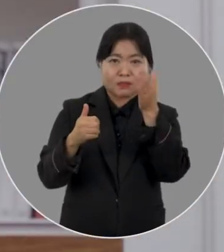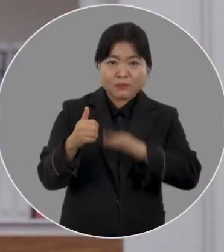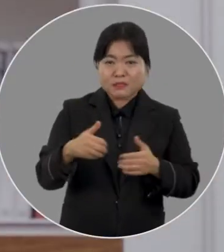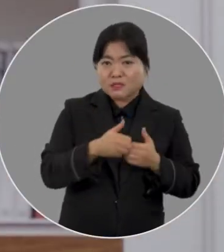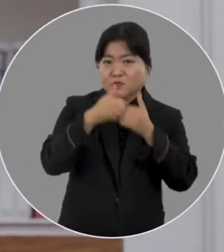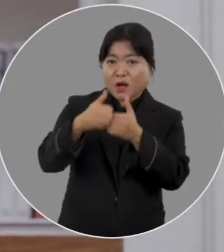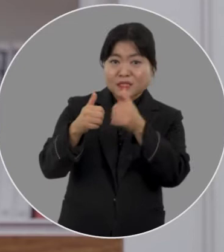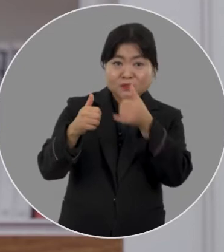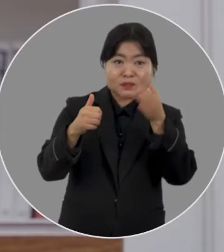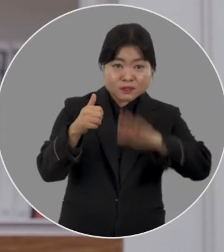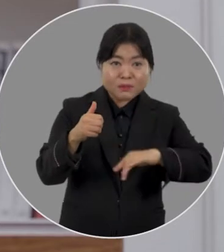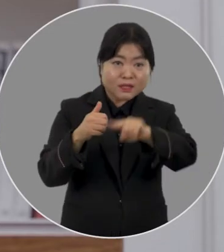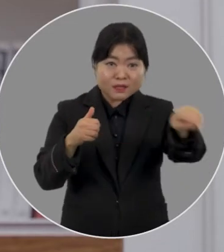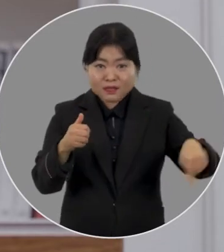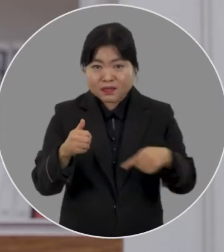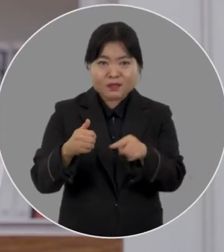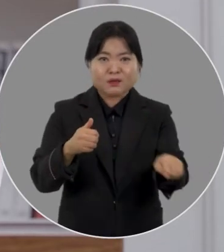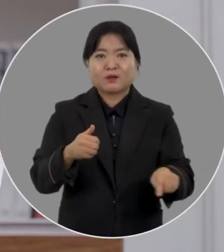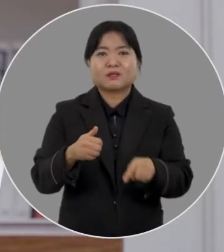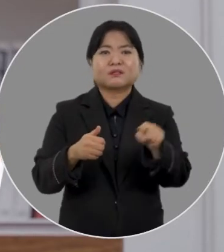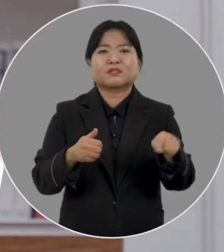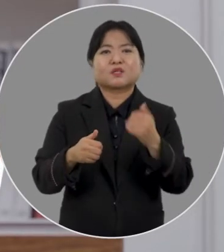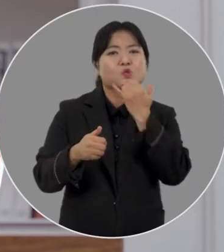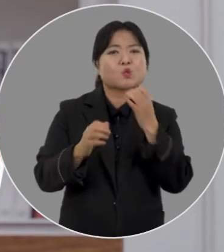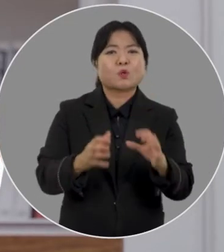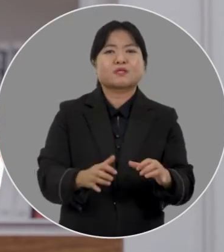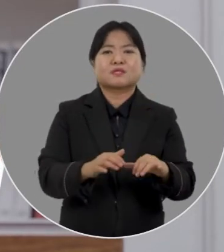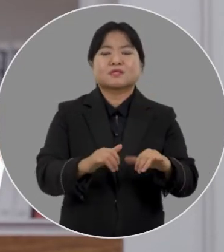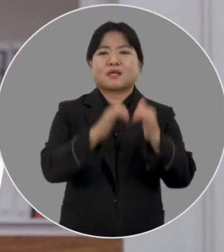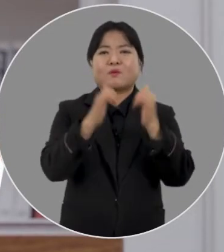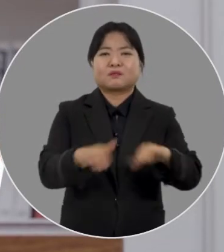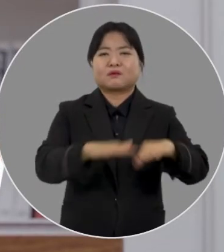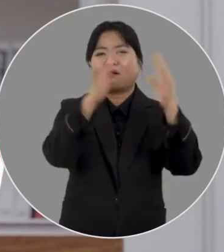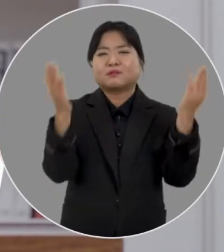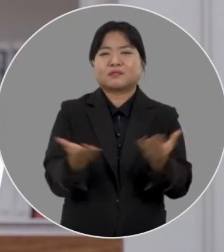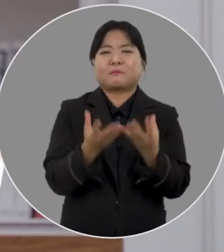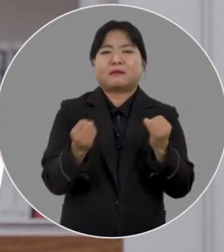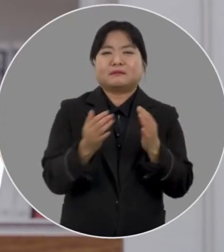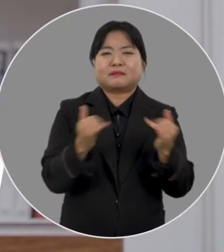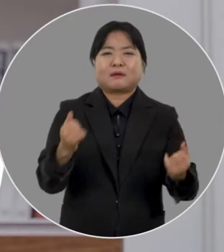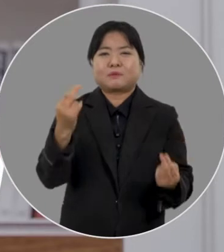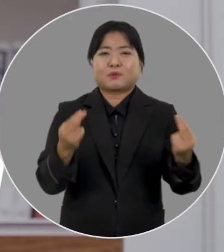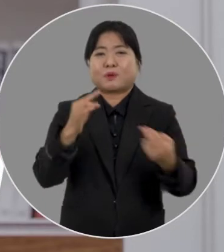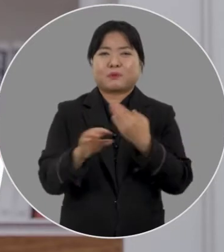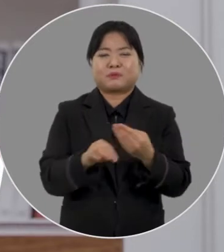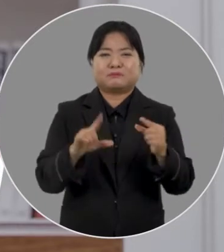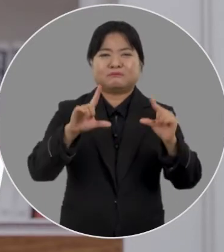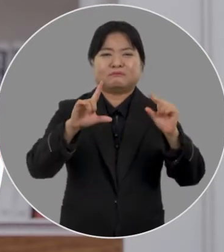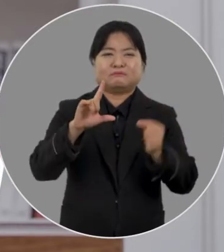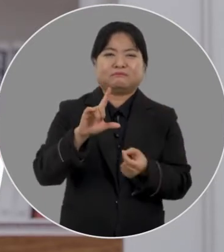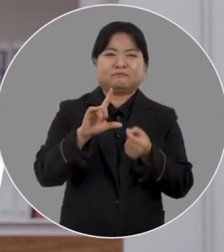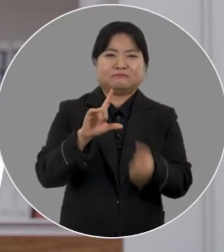그러한 저항이 있었음에도 불구하고 이들의 목소리가 독일 사회 전체 대중에 비춰봤을 때는 여전히